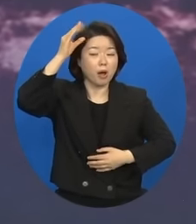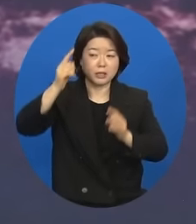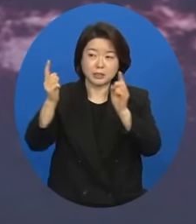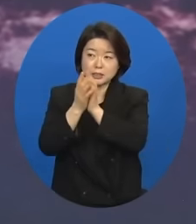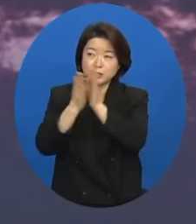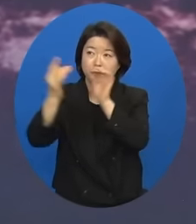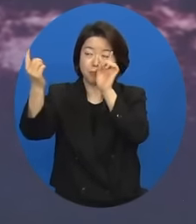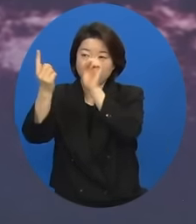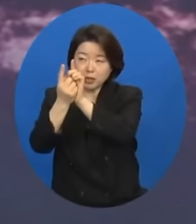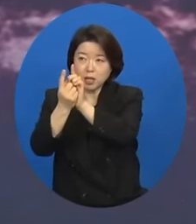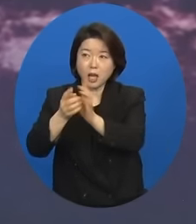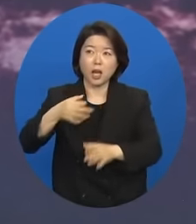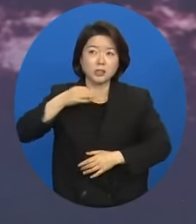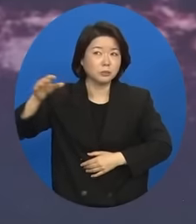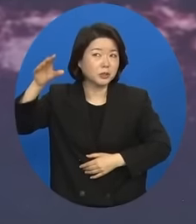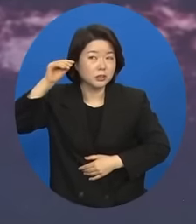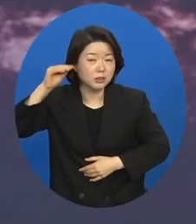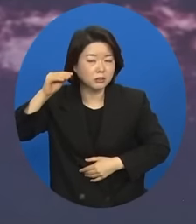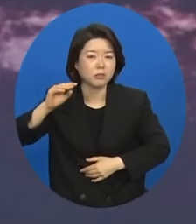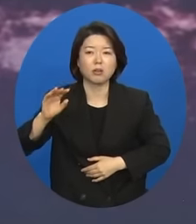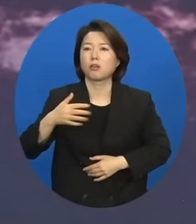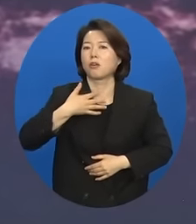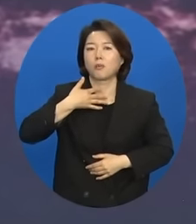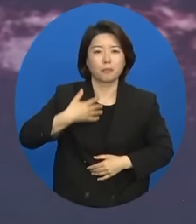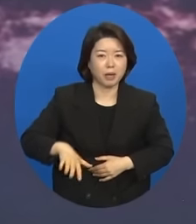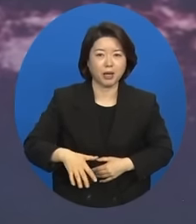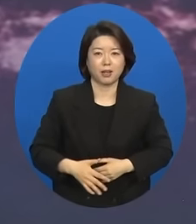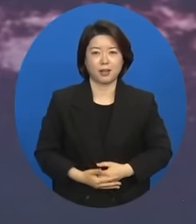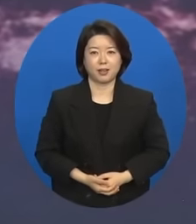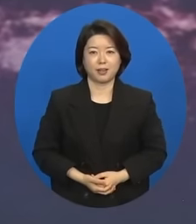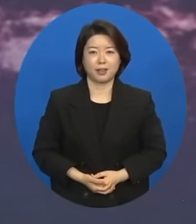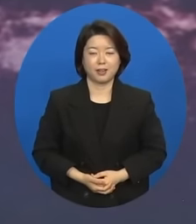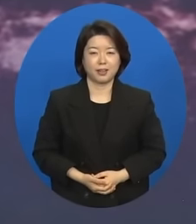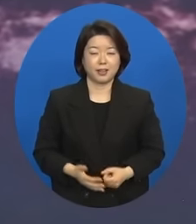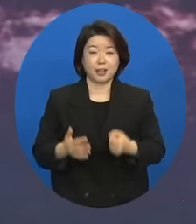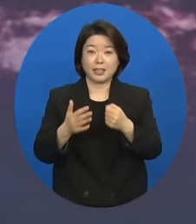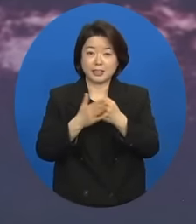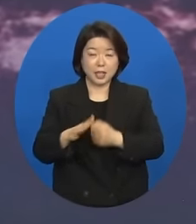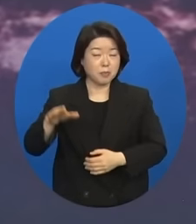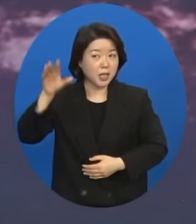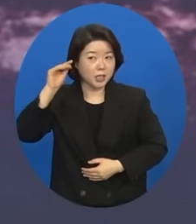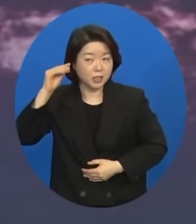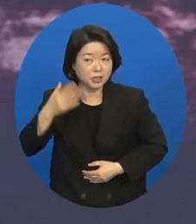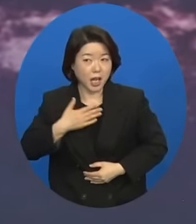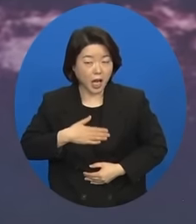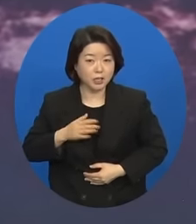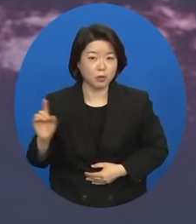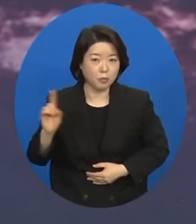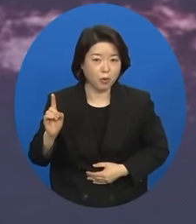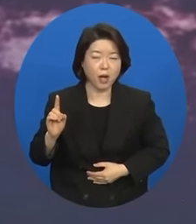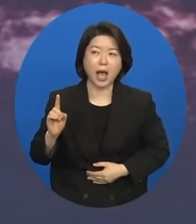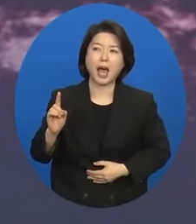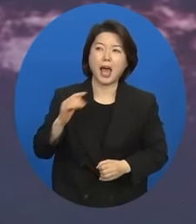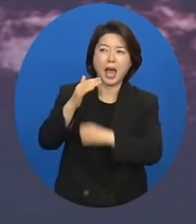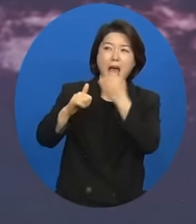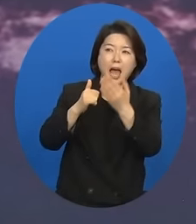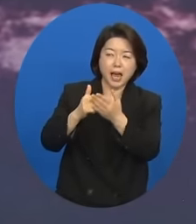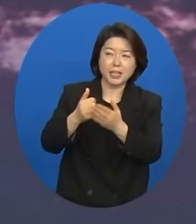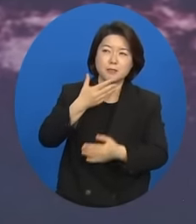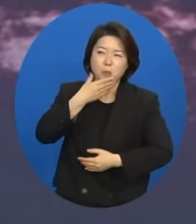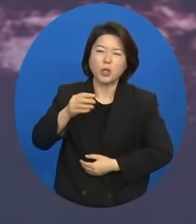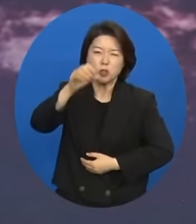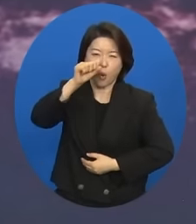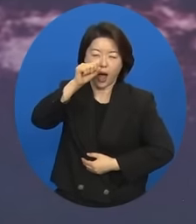만나거나 음성을들은 적은 없었던 것이죠 그러니까 들어서 안 건 뭐냐면 하나님 복이 좋다더라